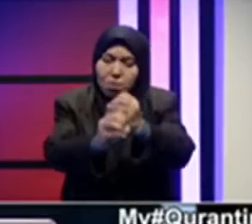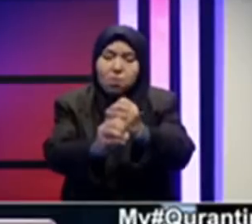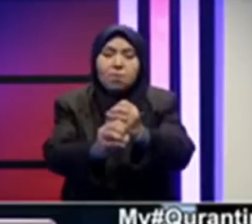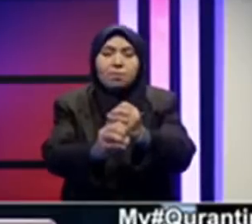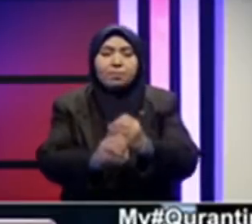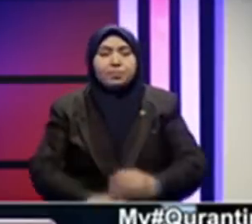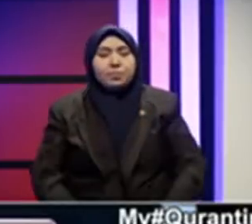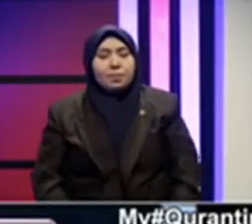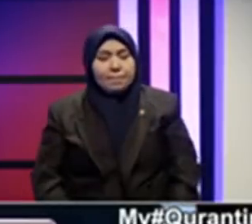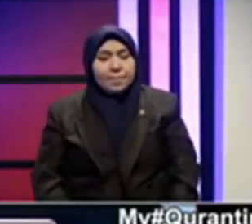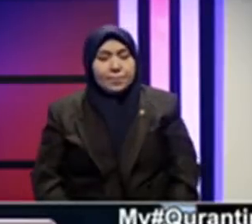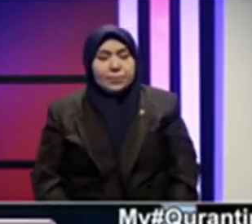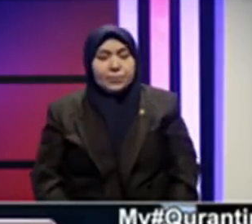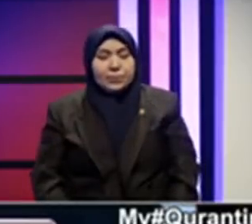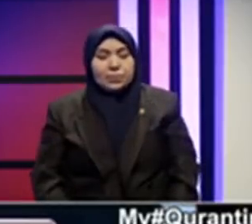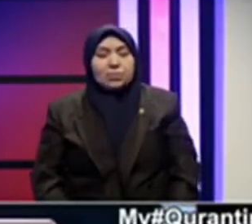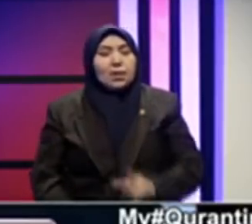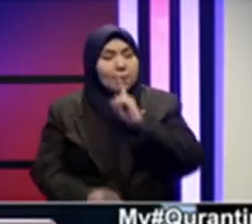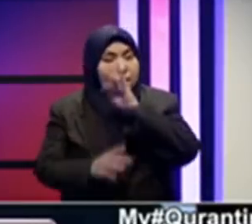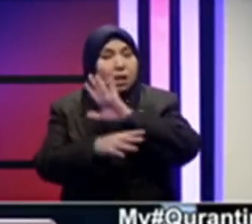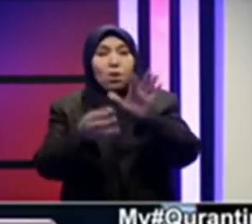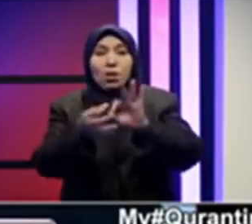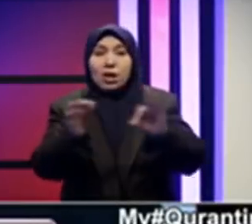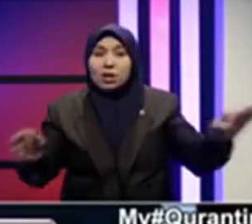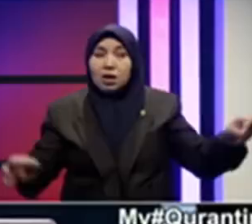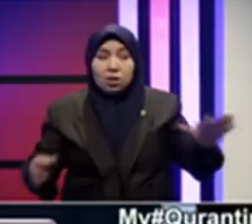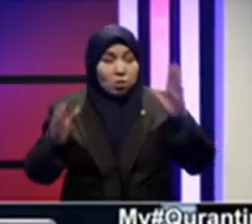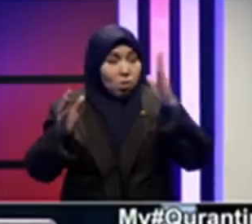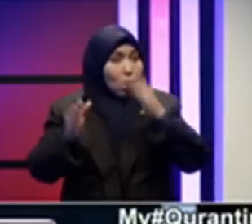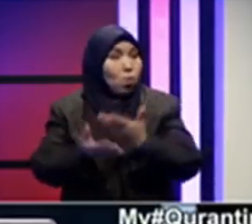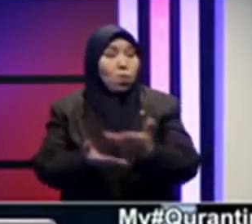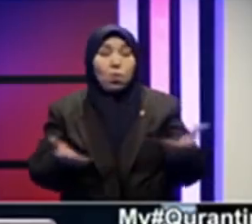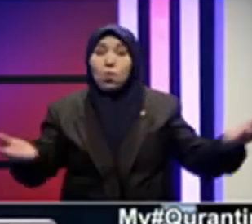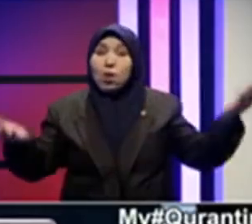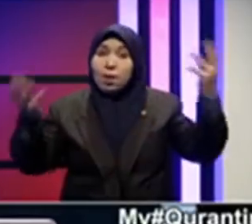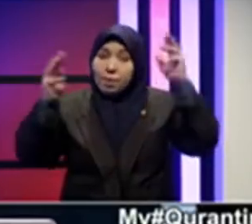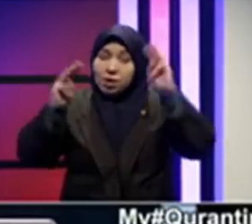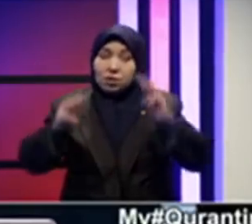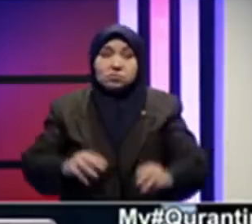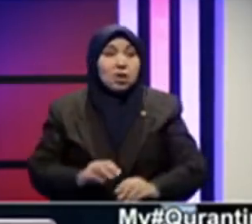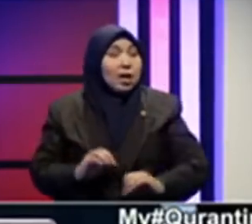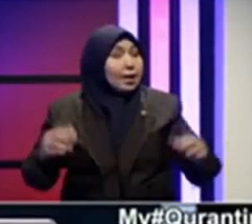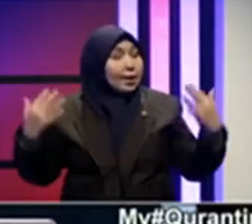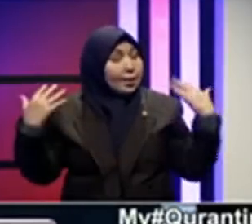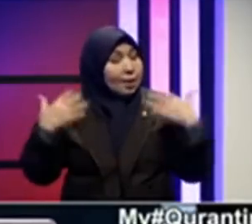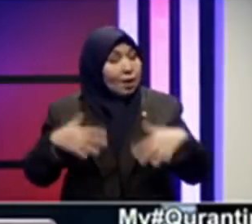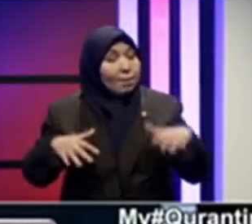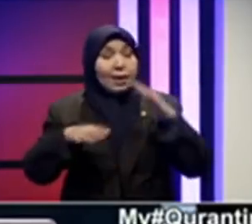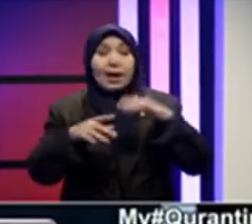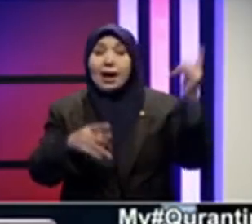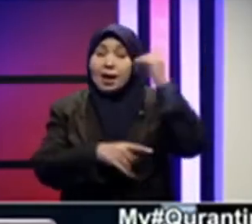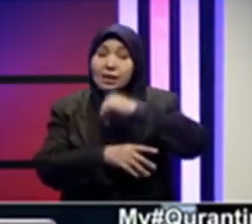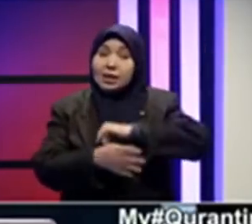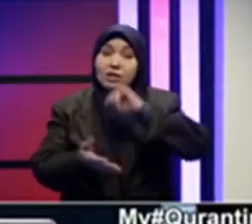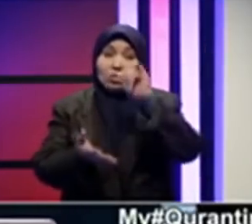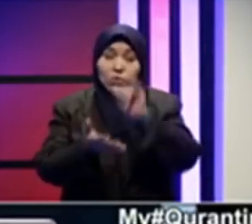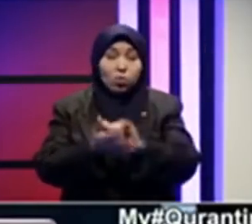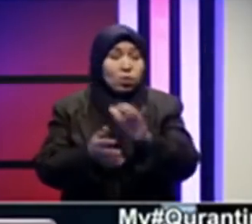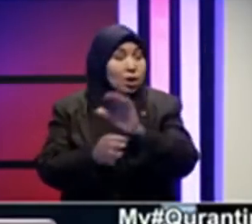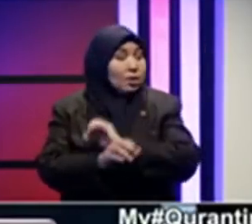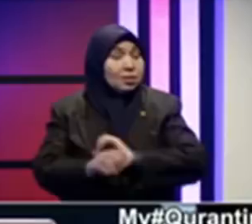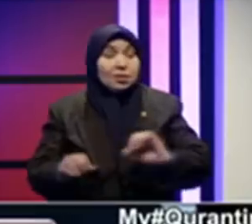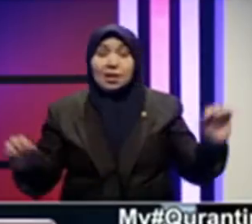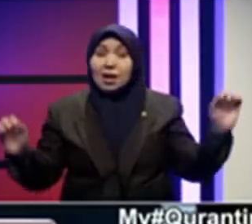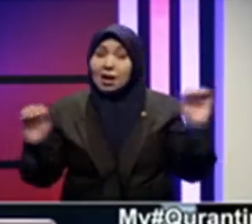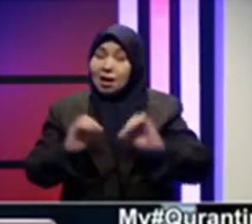muslimin. Sadaqallahu al-azim. Wahai hamba-hambaku, tidak ada ketakutan bagimu pada hari itu, dan tidak pula